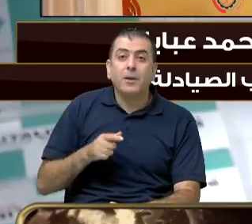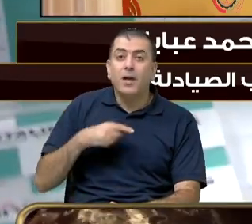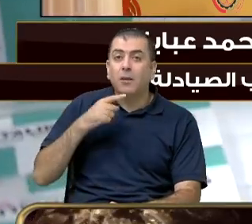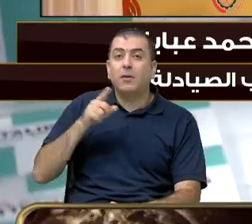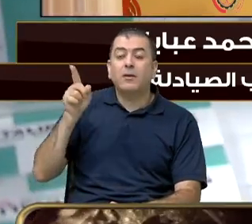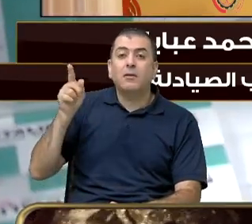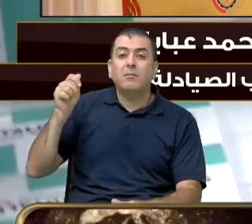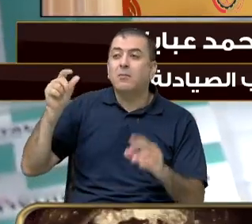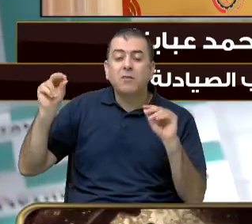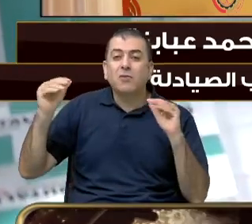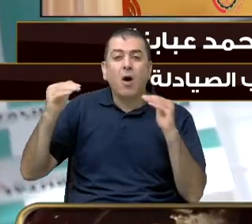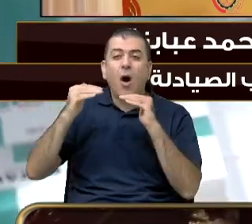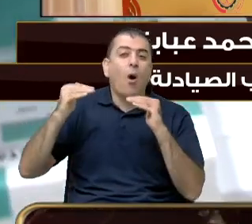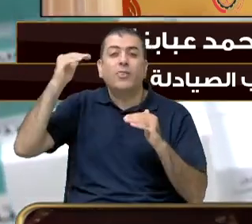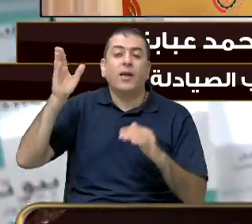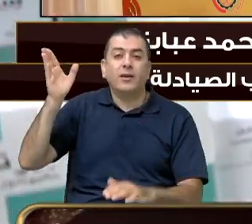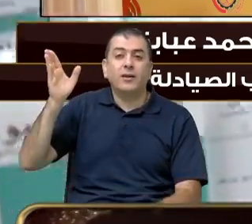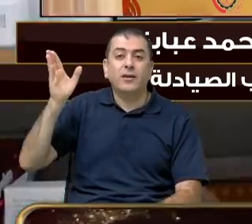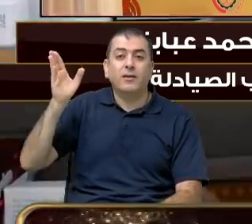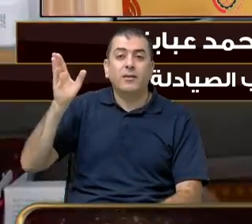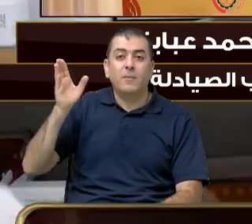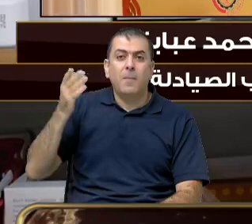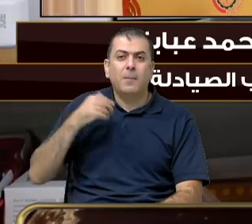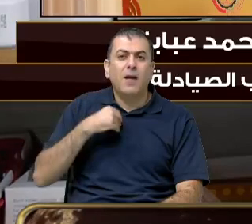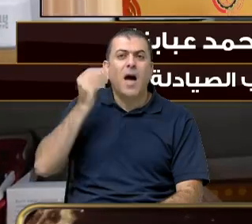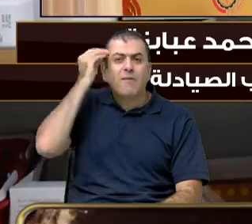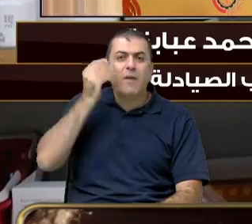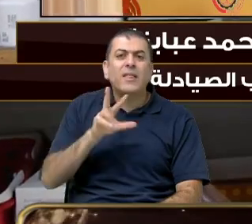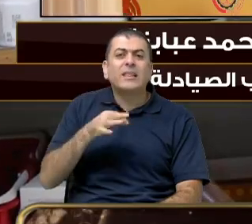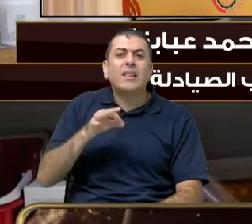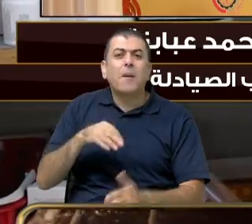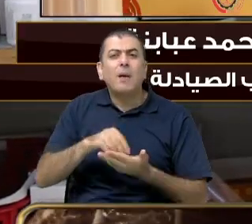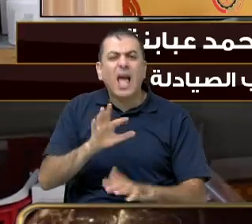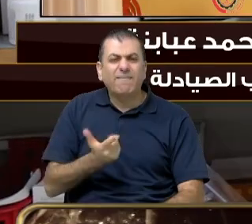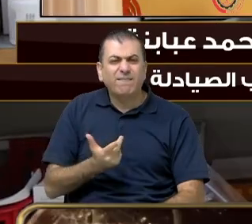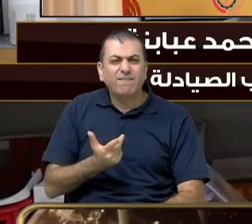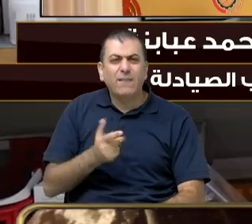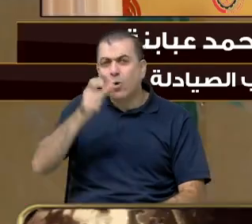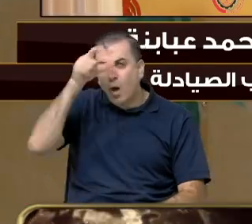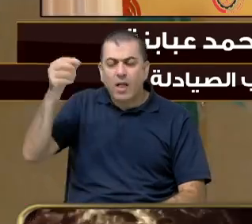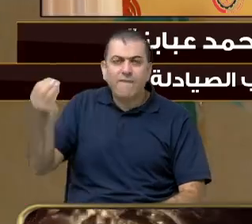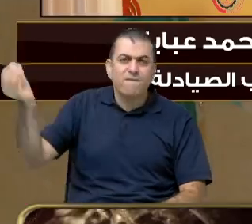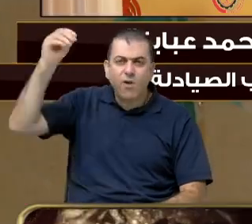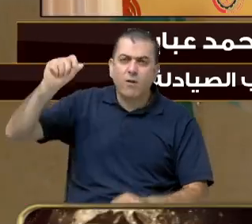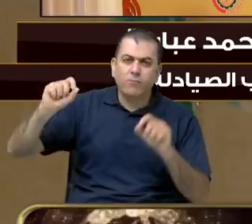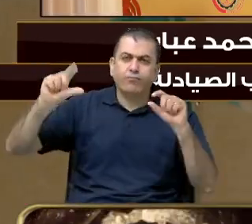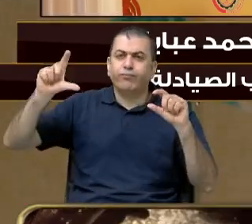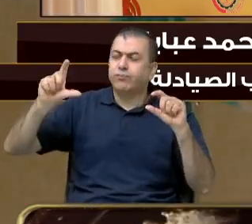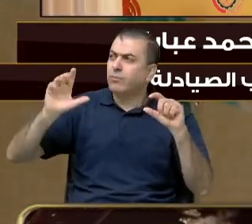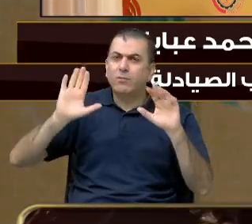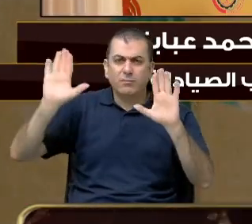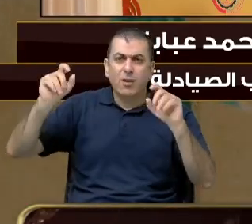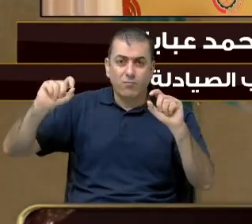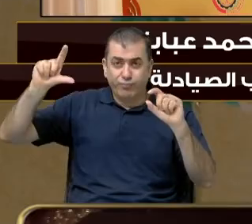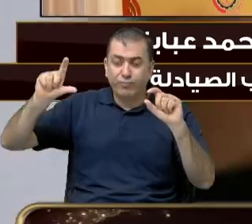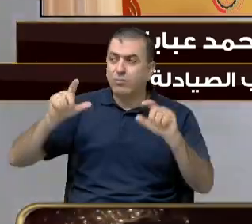تكن زيها أكثر، قاعدين يبيعوها 30 دينار، ممكن تقولي لي كيف؟ 30 دينار منين نجيبوها؟ كلياته تقليد. نعم، ولكن